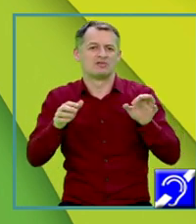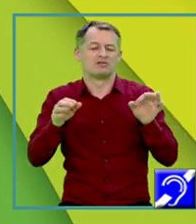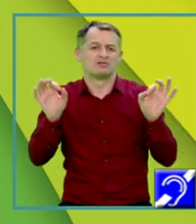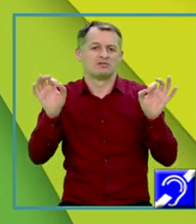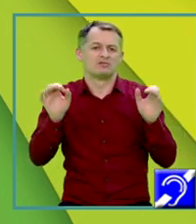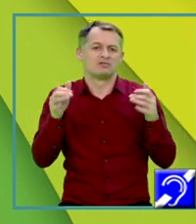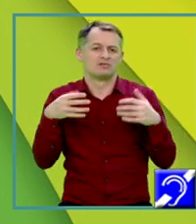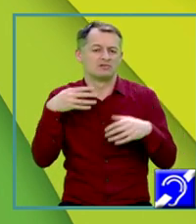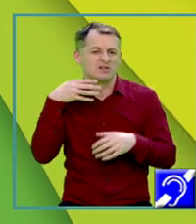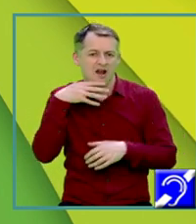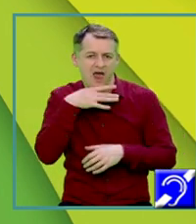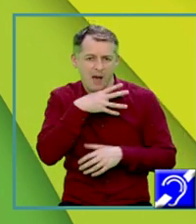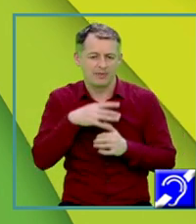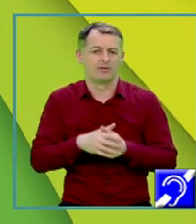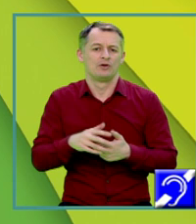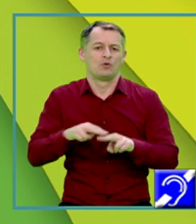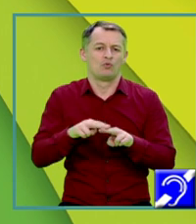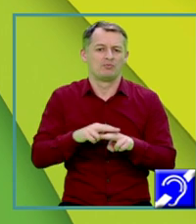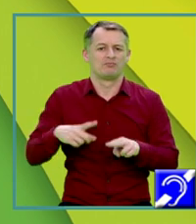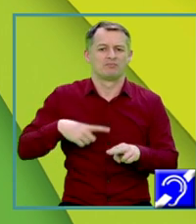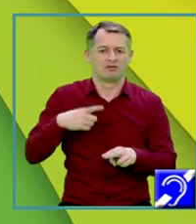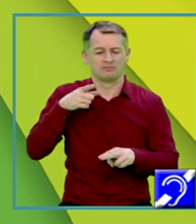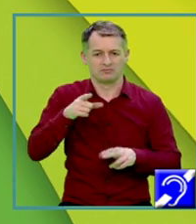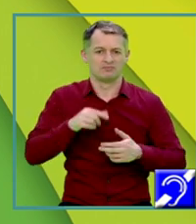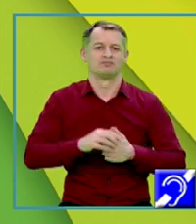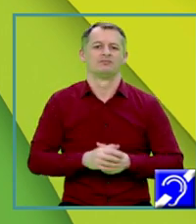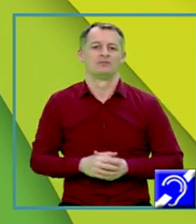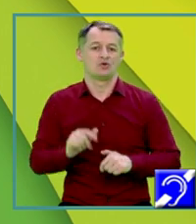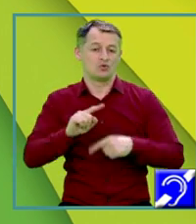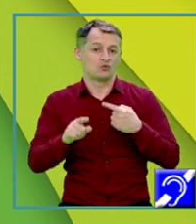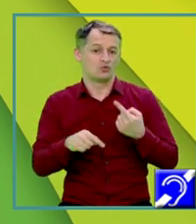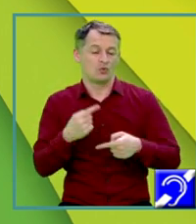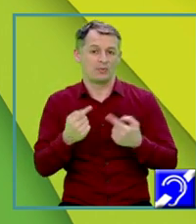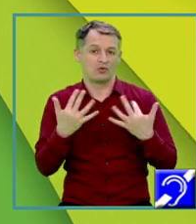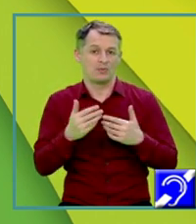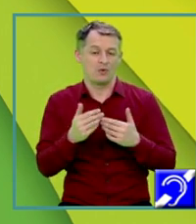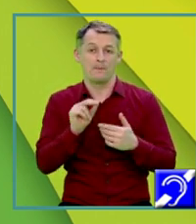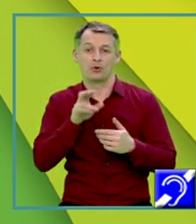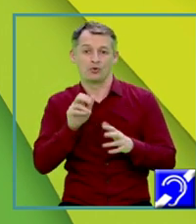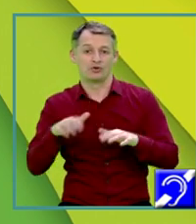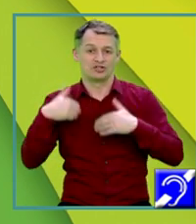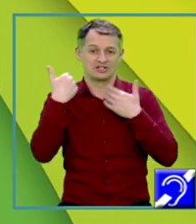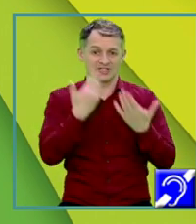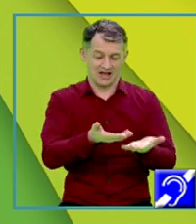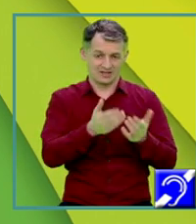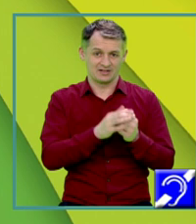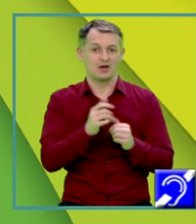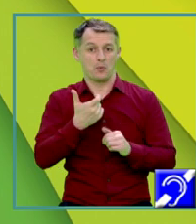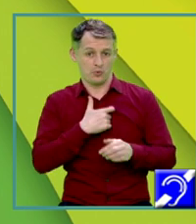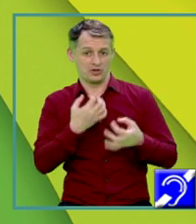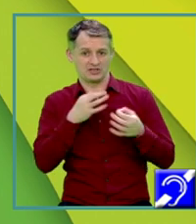carbonic, acidul azotos, acidul hipocloros. După numărul de protoni cedați, acizii pot fi